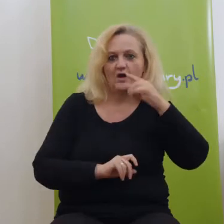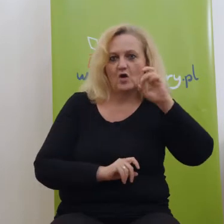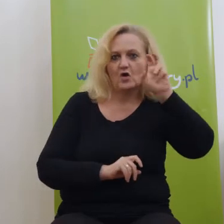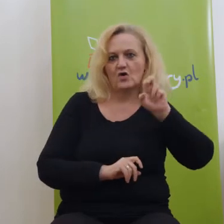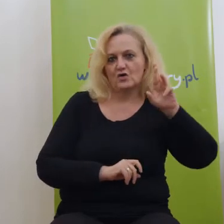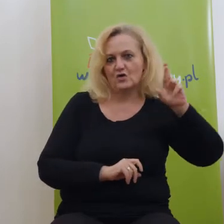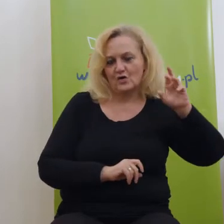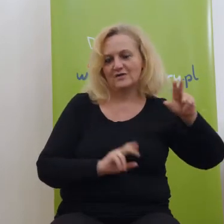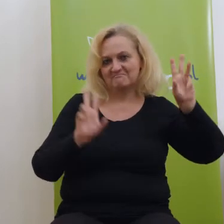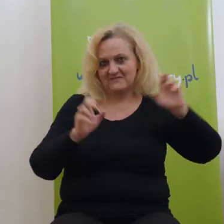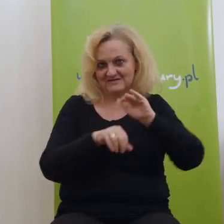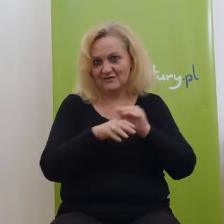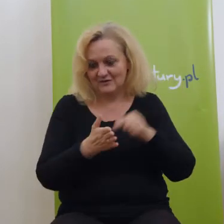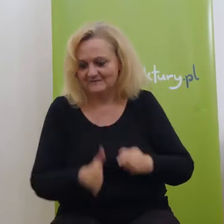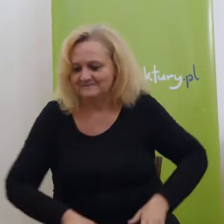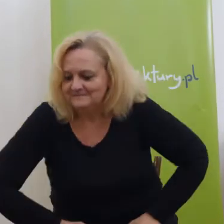się z tym?